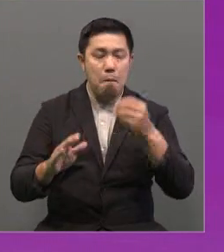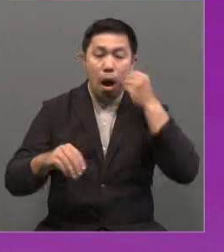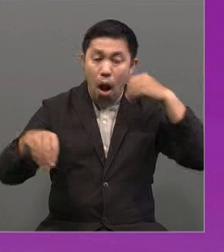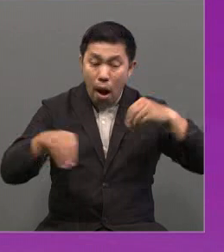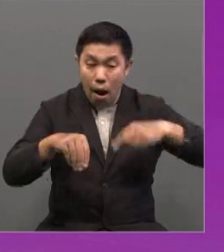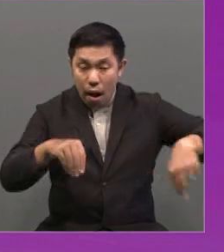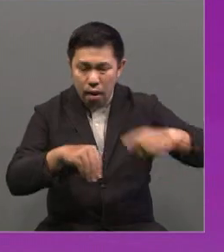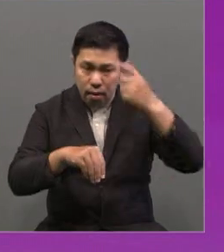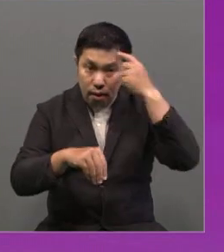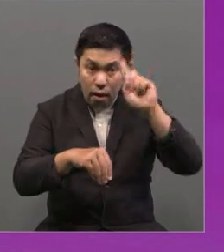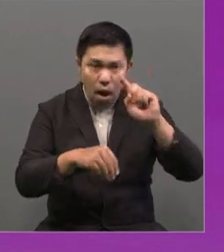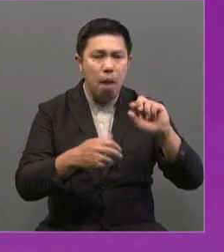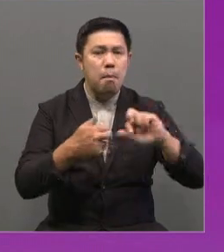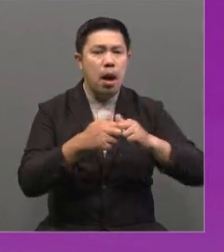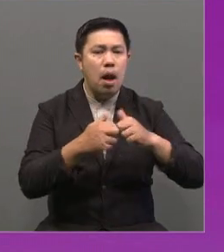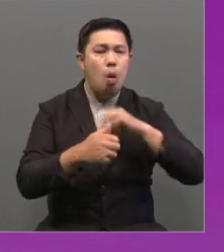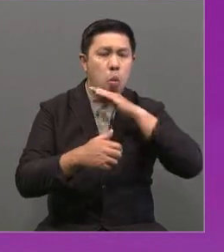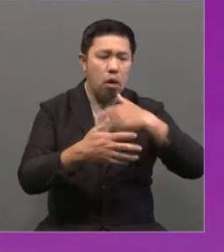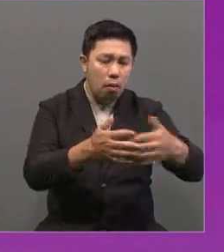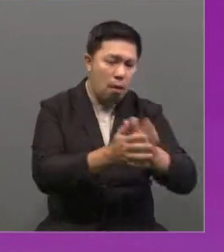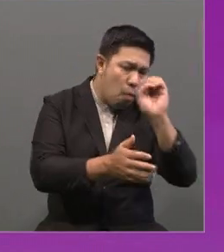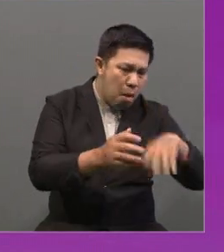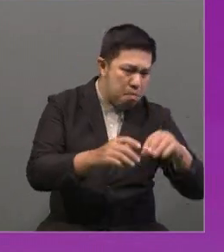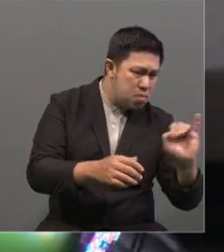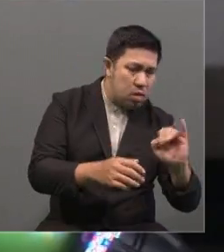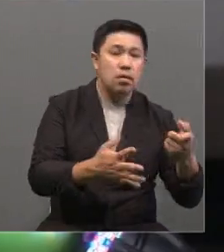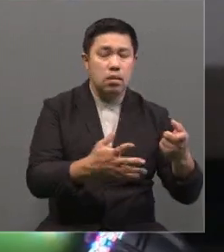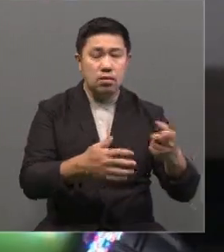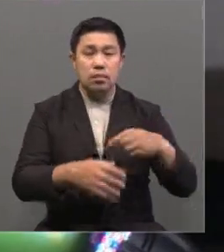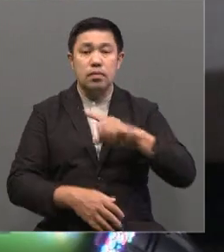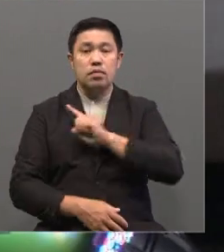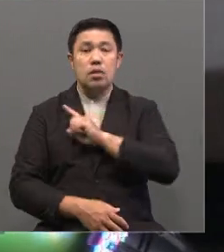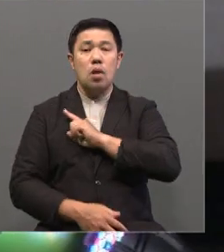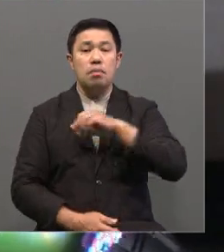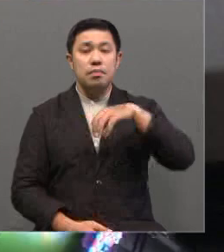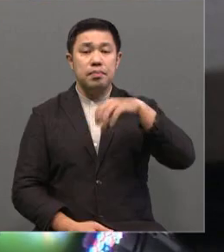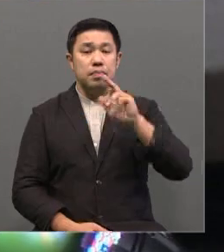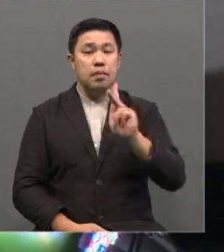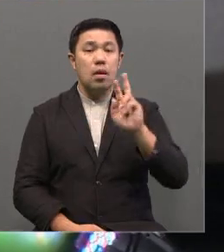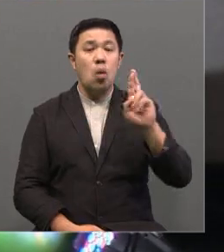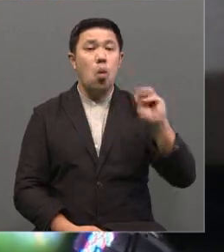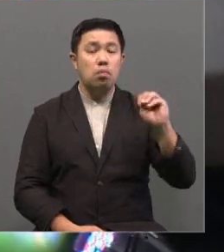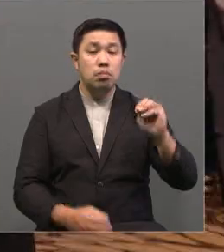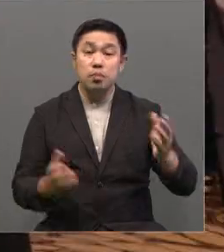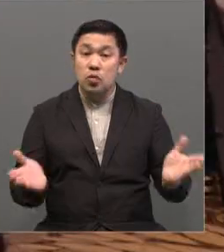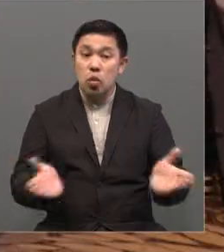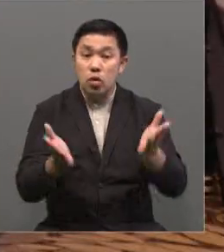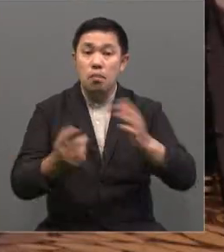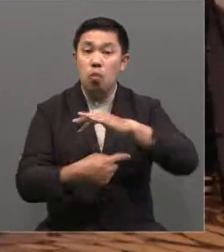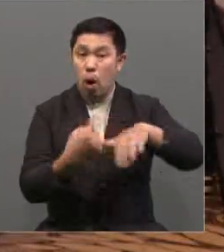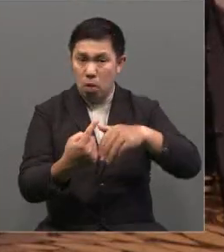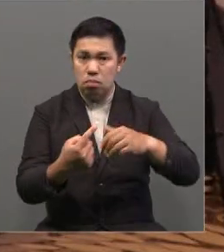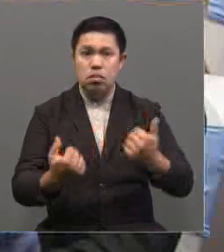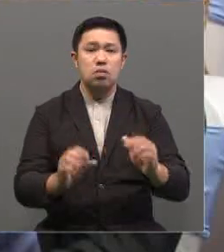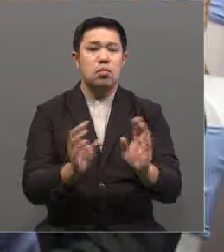มชนให้ช่วยกันเรื่องของปัญหาขยะนั่นเองโดยวันนี้ทางกรมส่งเสริมคุณภาพสิ่งแวดล้อมได้จัดการสัมมนาการจัดการขยะที่ต้นท